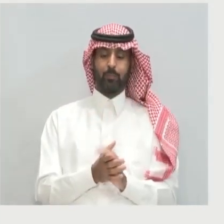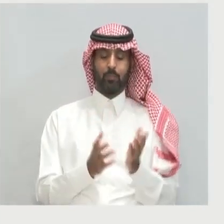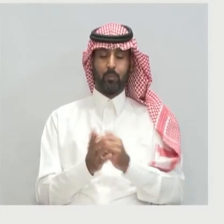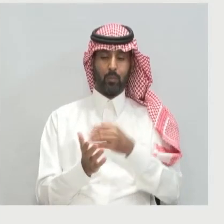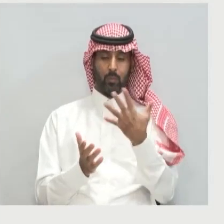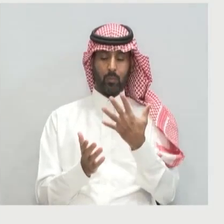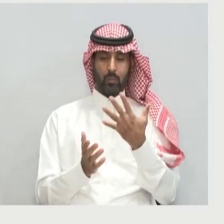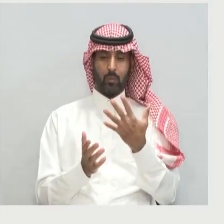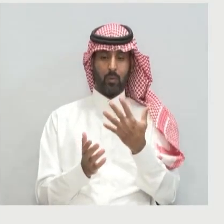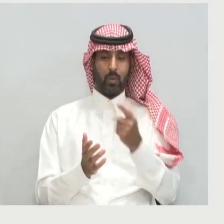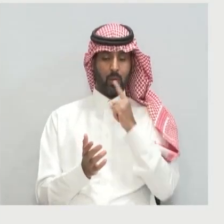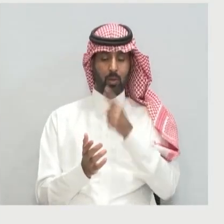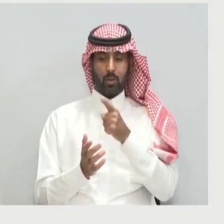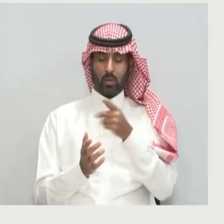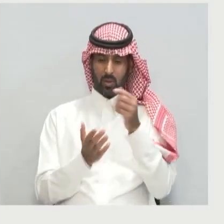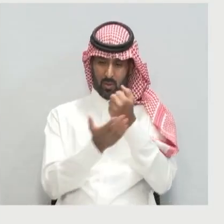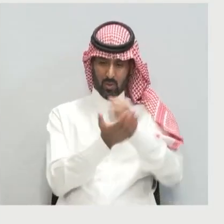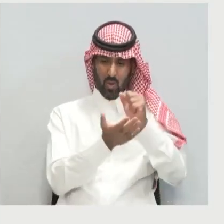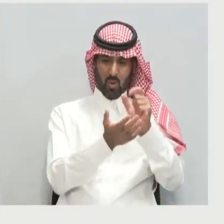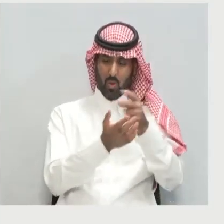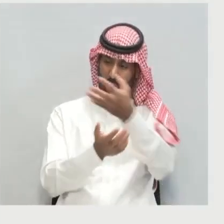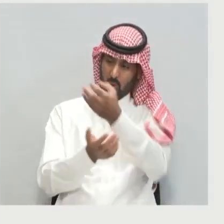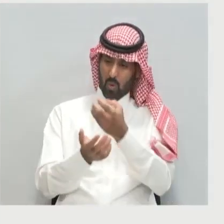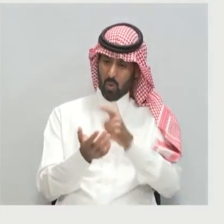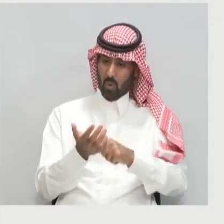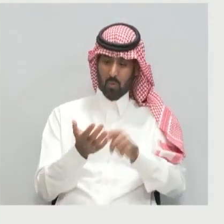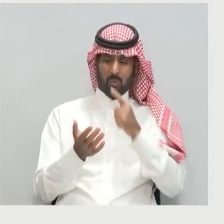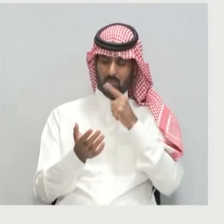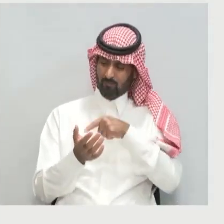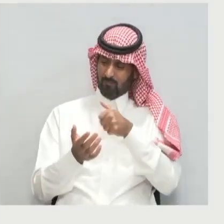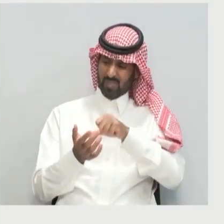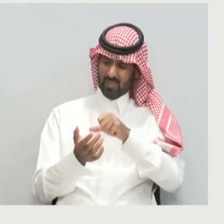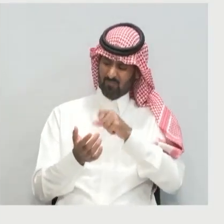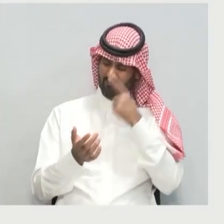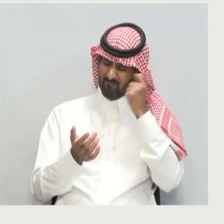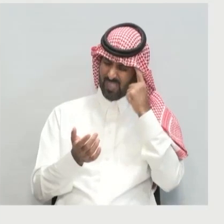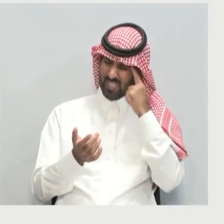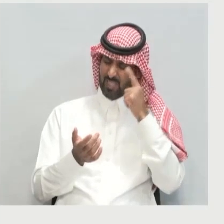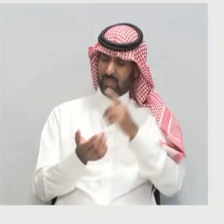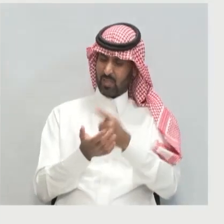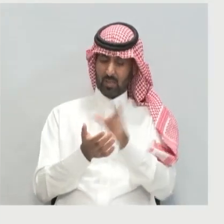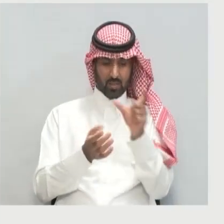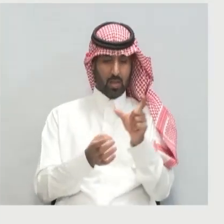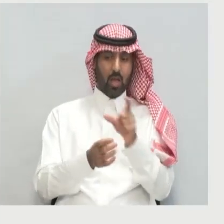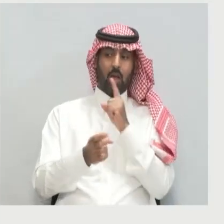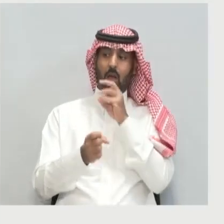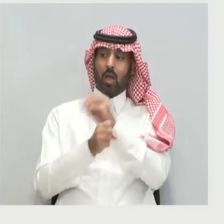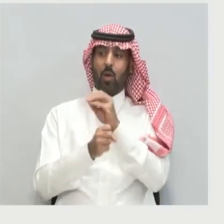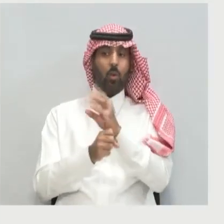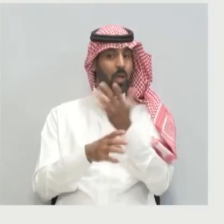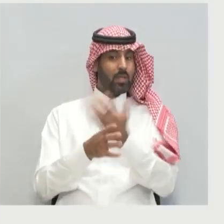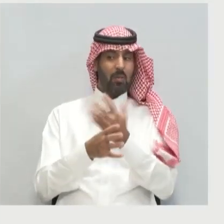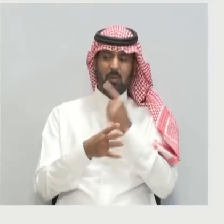خامسا لا تحذف المشاركات التي لا توافق عليها بدلا من ذلك يحاول شرح وجهه